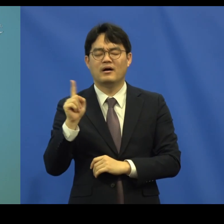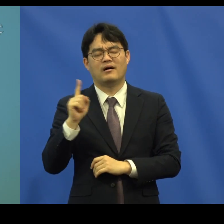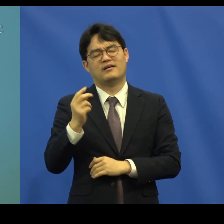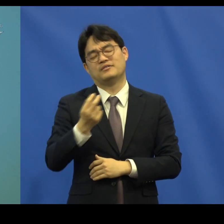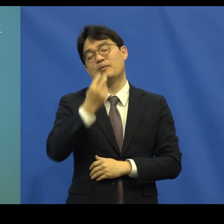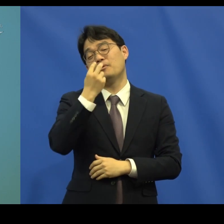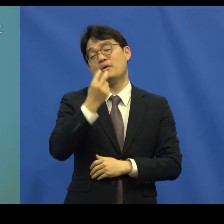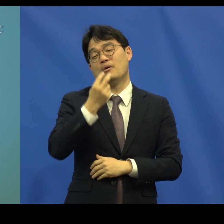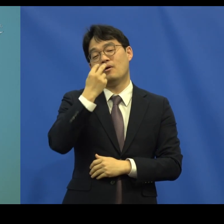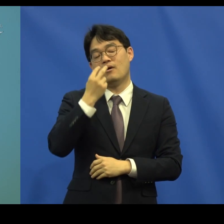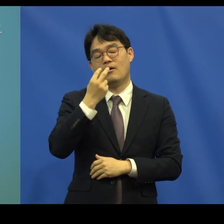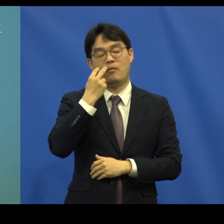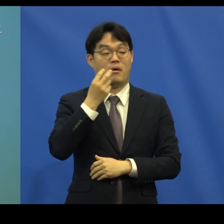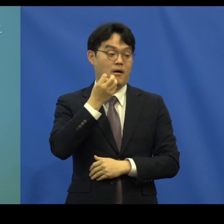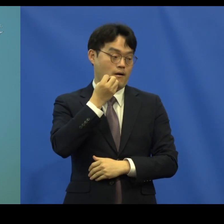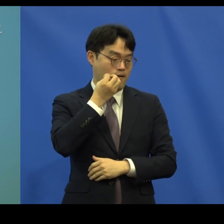느껴요.